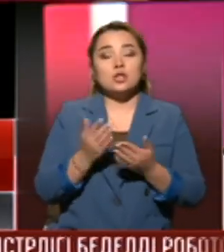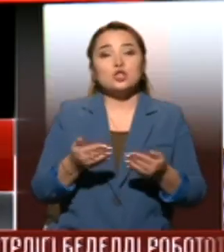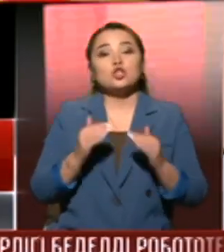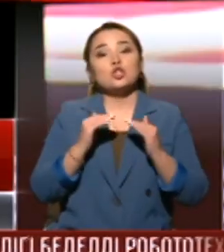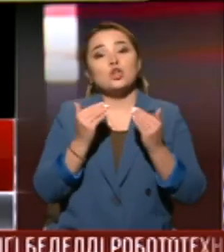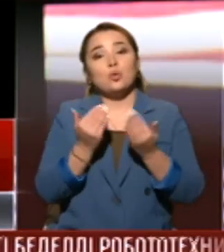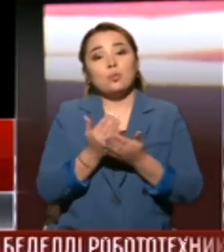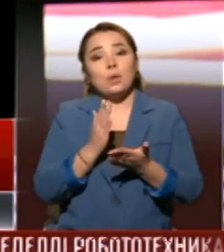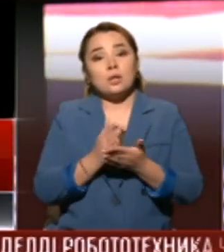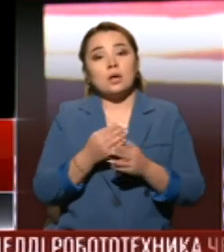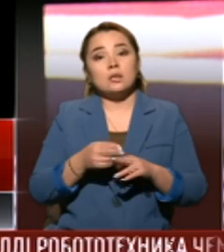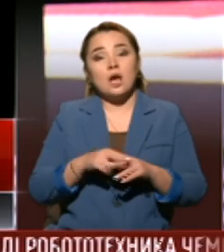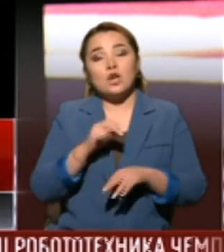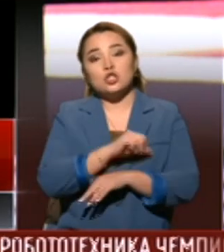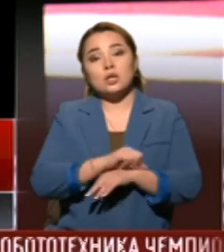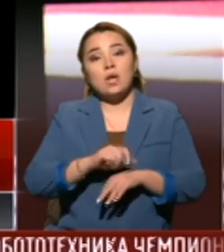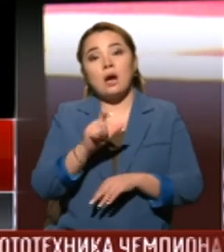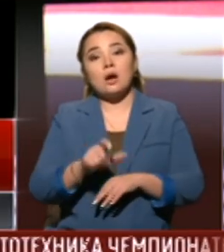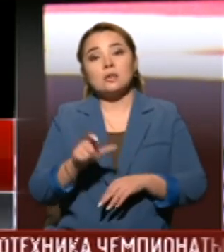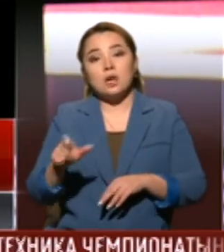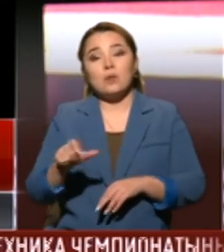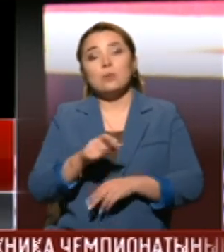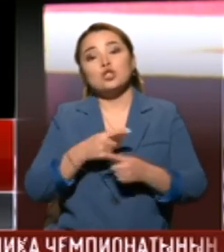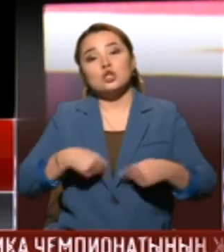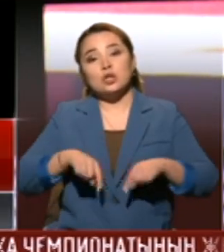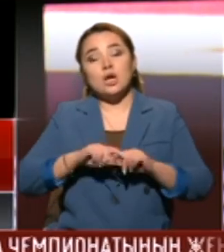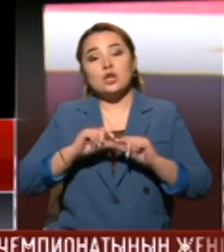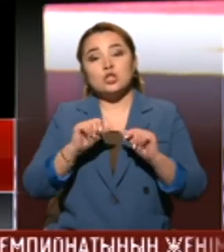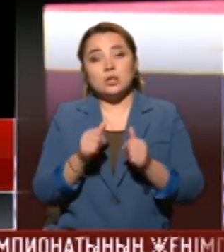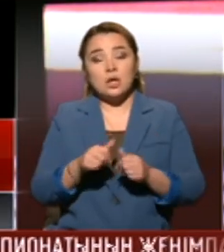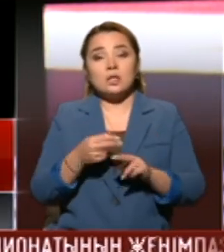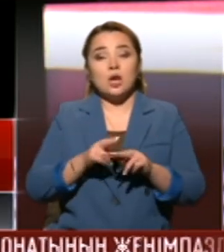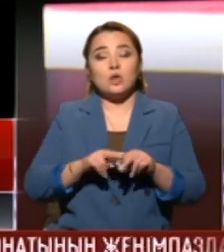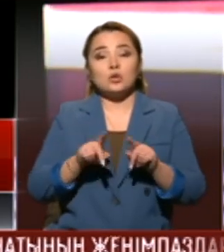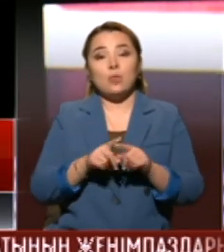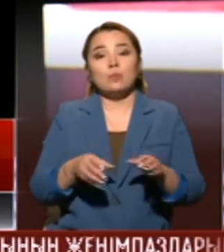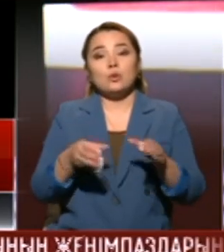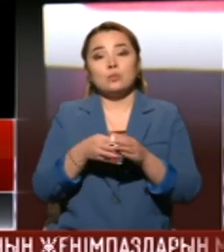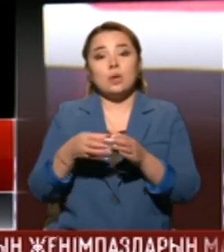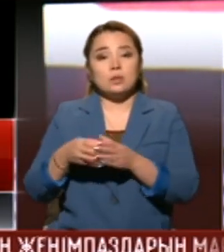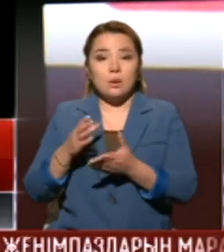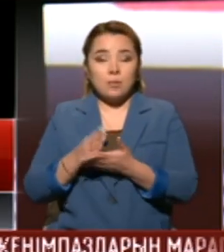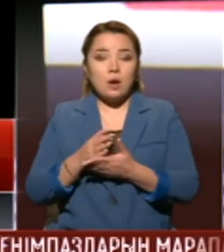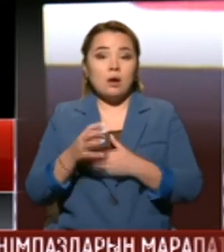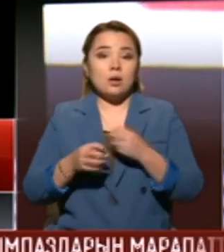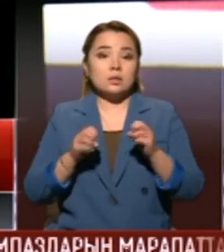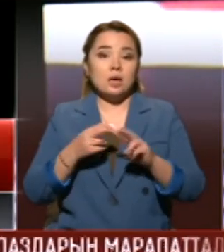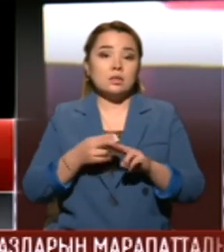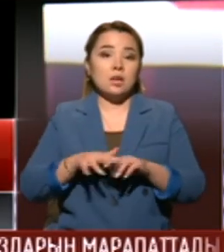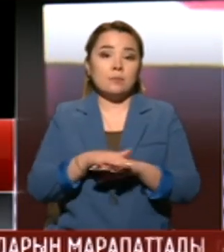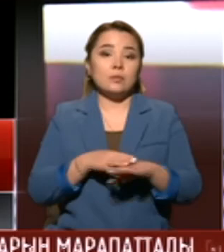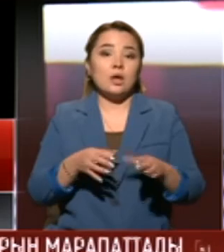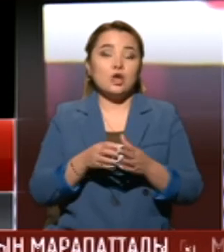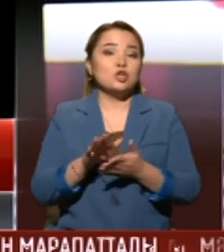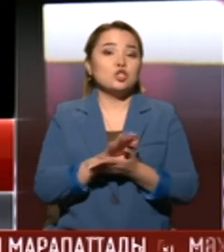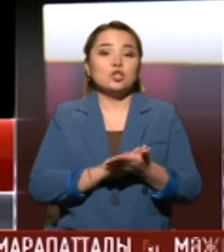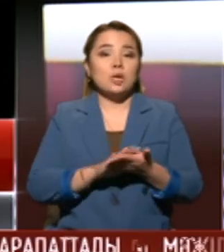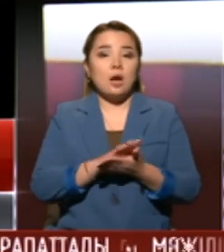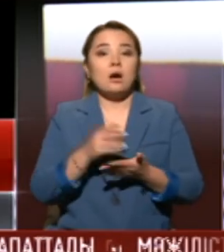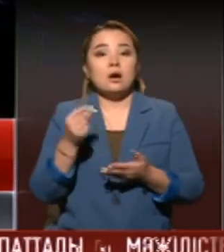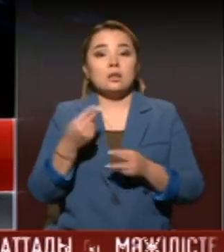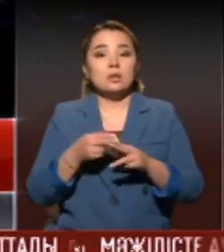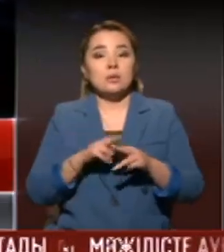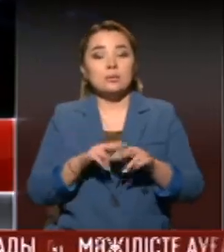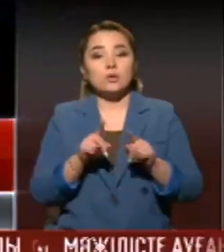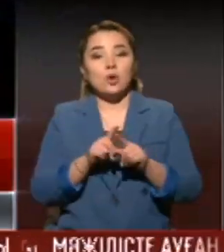Ол шетелдік азаматтар, шетелдік ұйымдар немесе халықаралық ұйымдар ешқандай қаржы